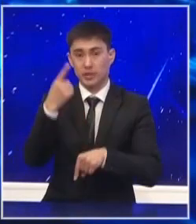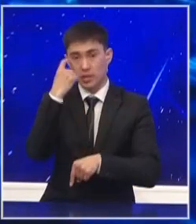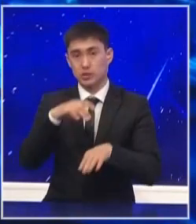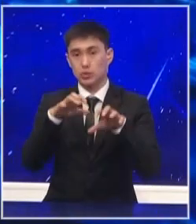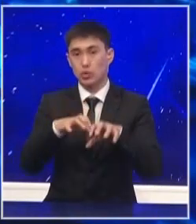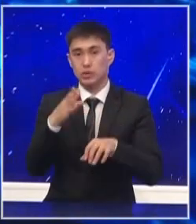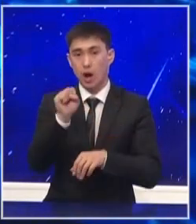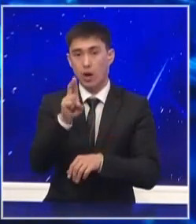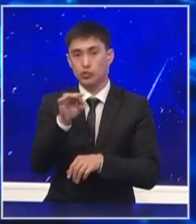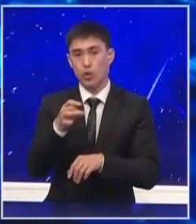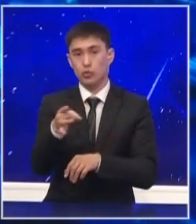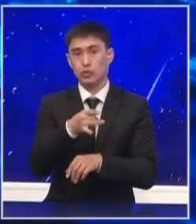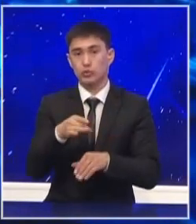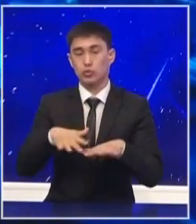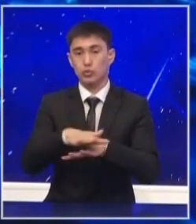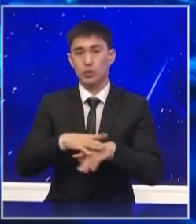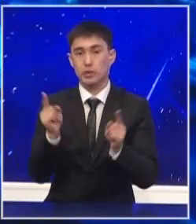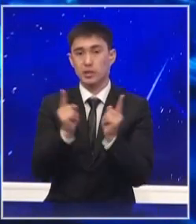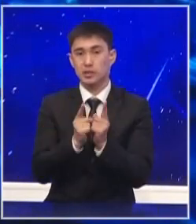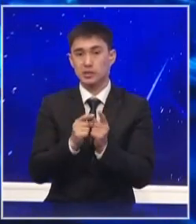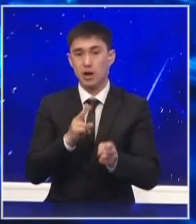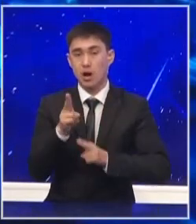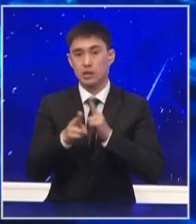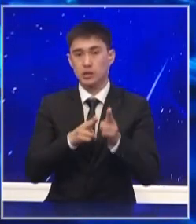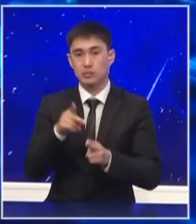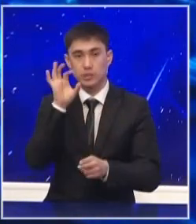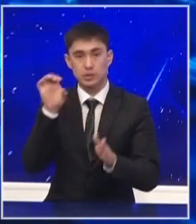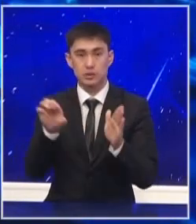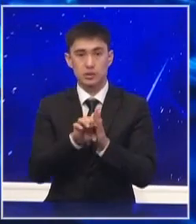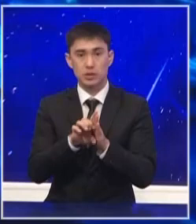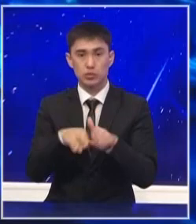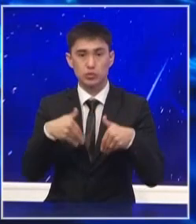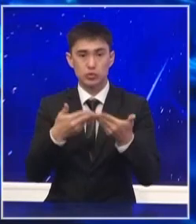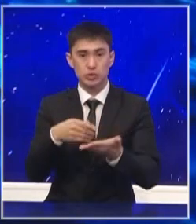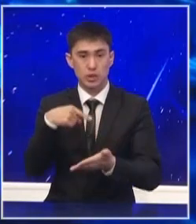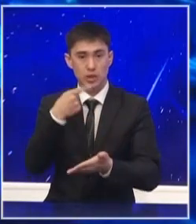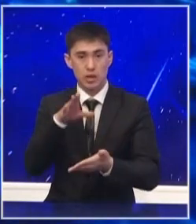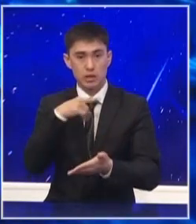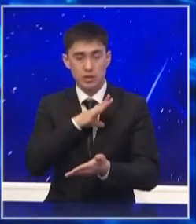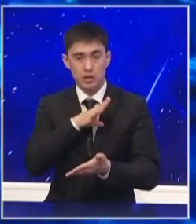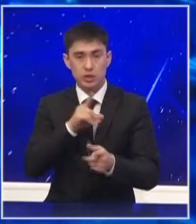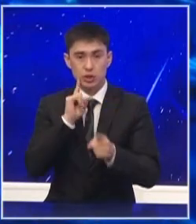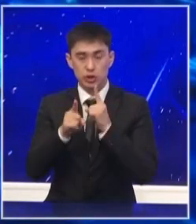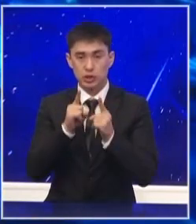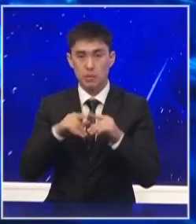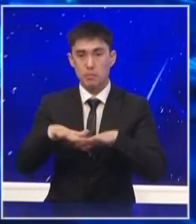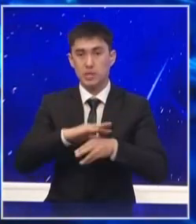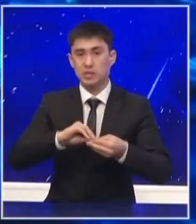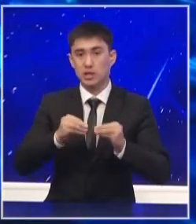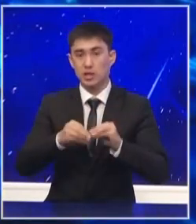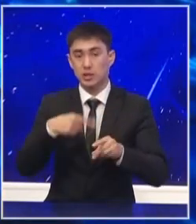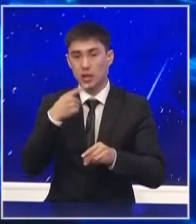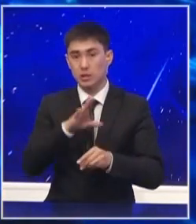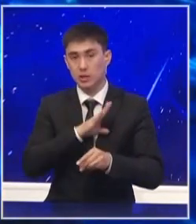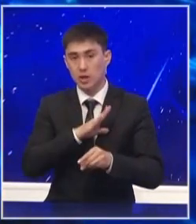кеңесінің төрағасы Ақсу ауданының тұрғындарымен кездесті, арыз шағымдарын тыңдады. Ұсыныстарына құлақ асты, жиында өңірдің өзекті